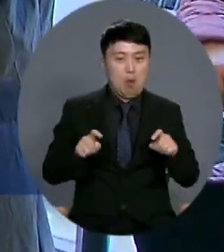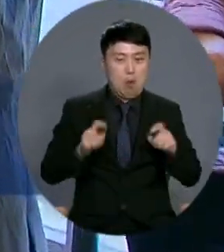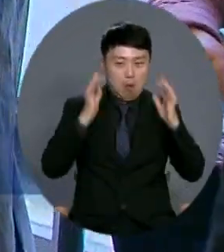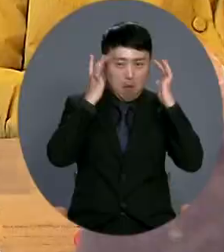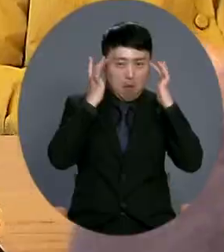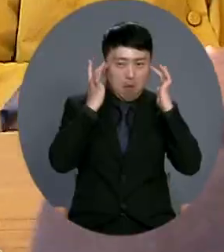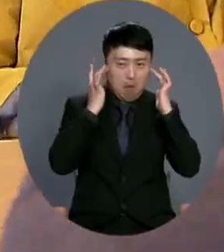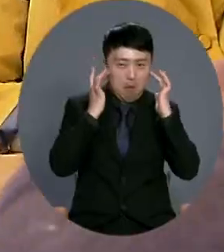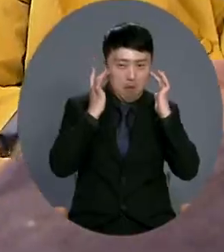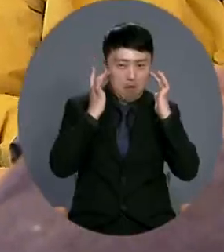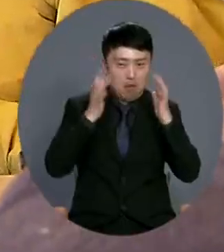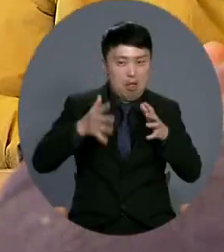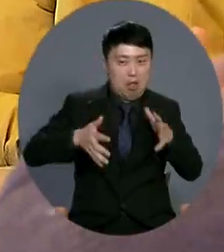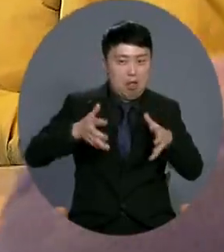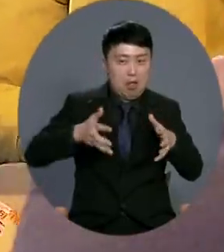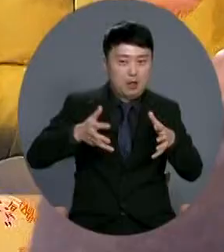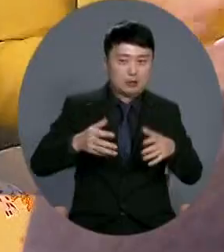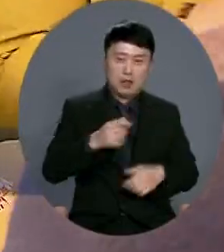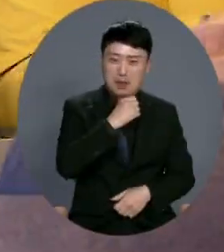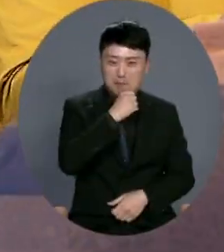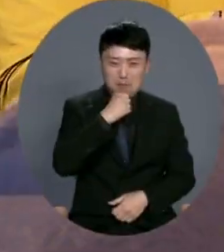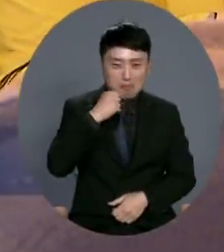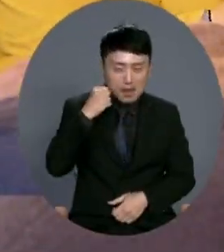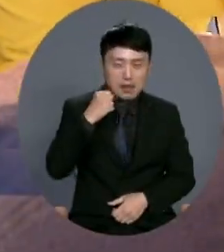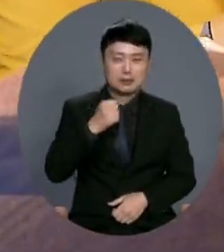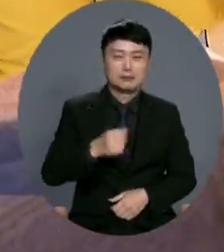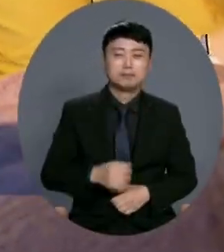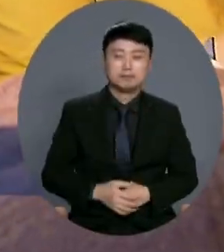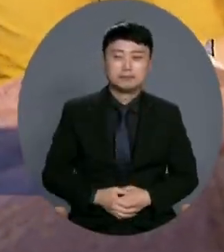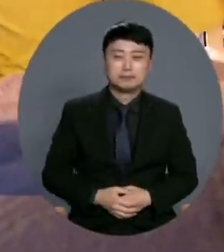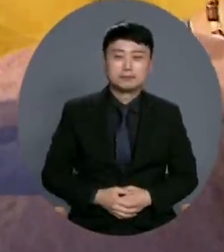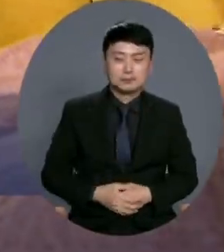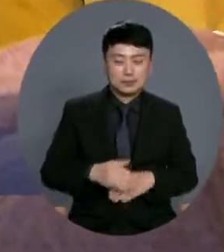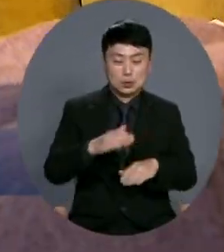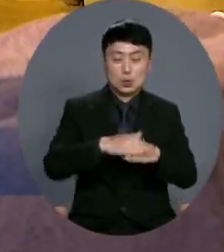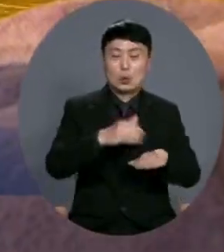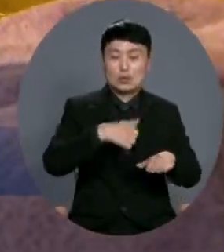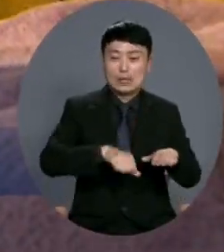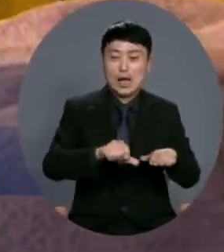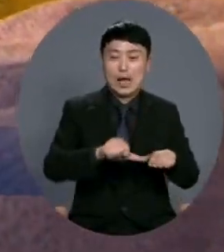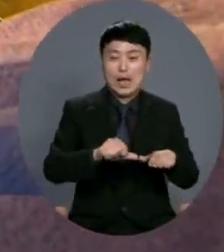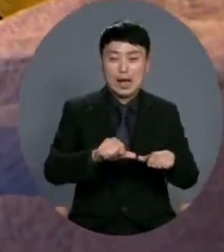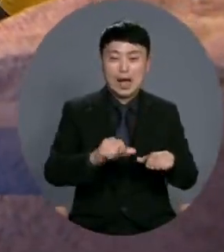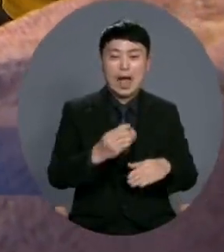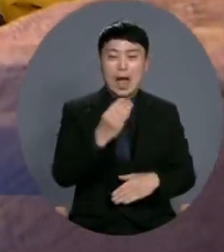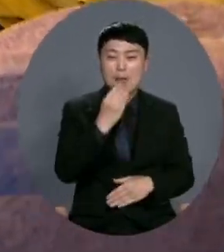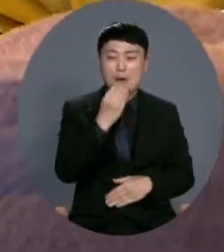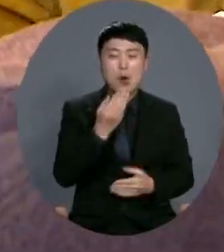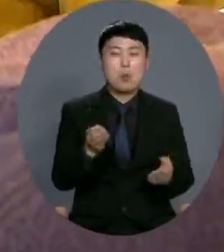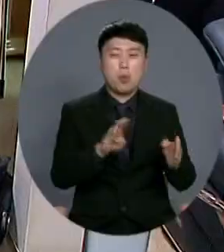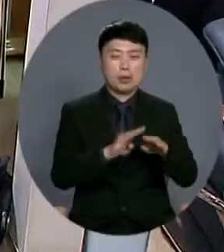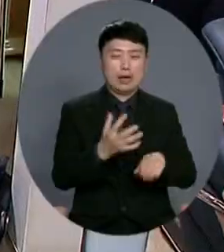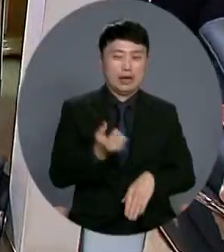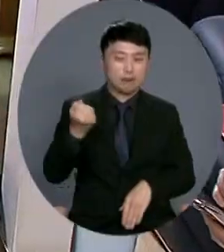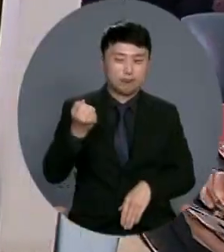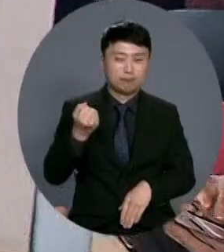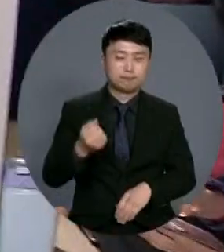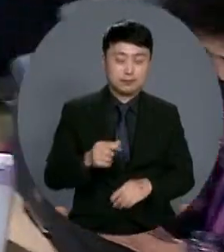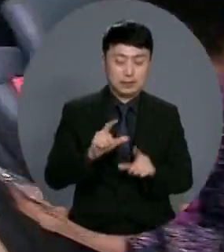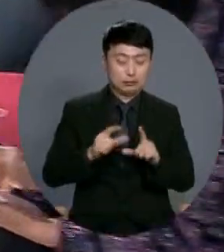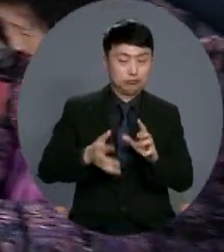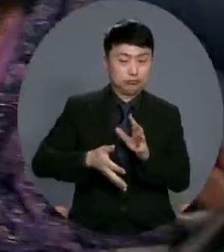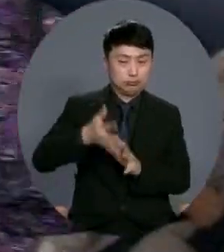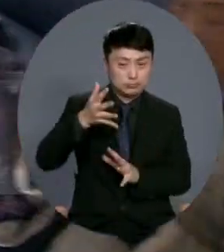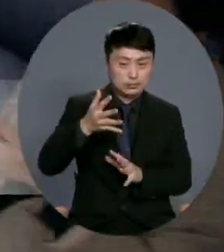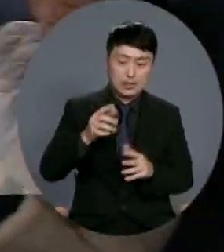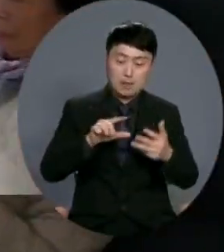떨어. 맛이 틀리지요. 맛있지요. 손도 하나 포장해가 갖고 가려고. 안동시가